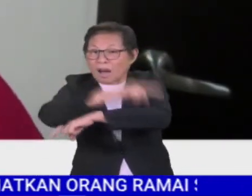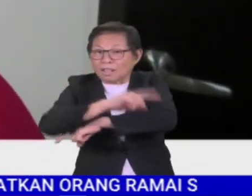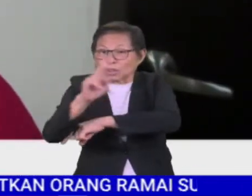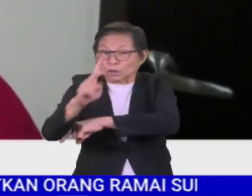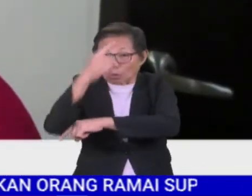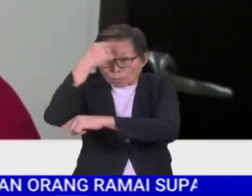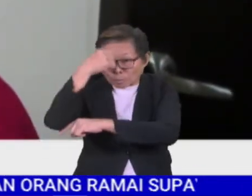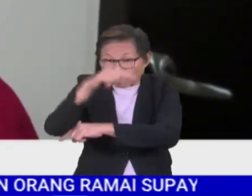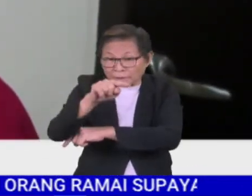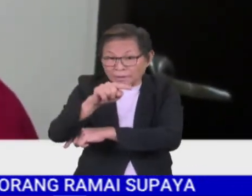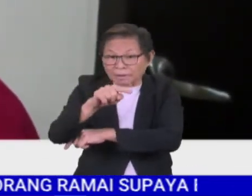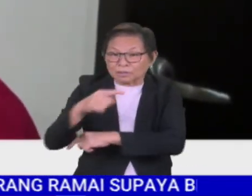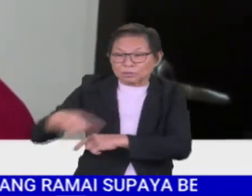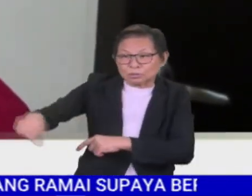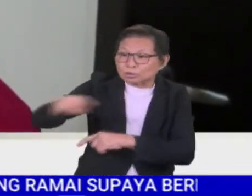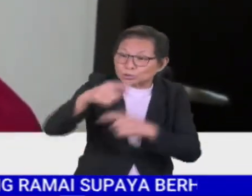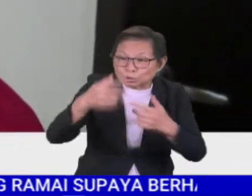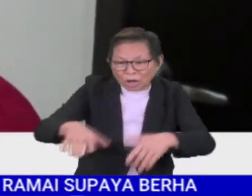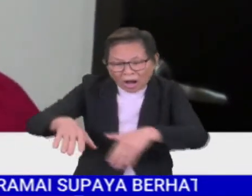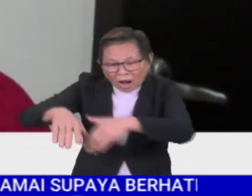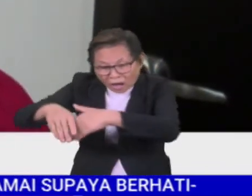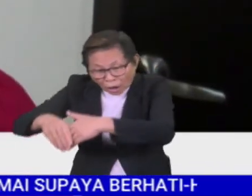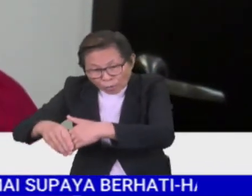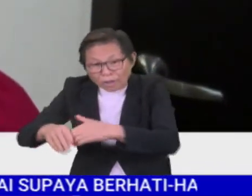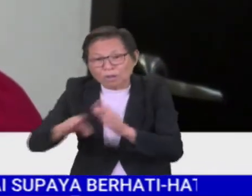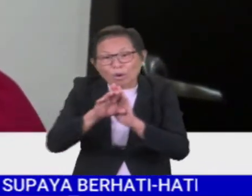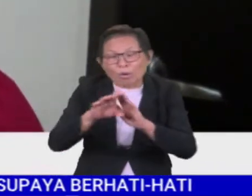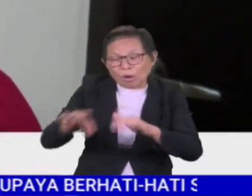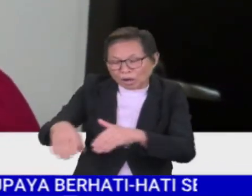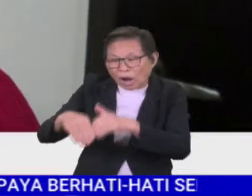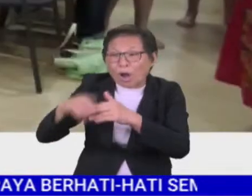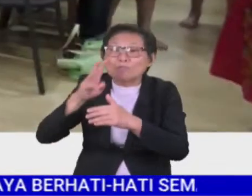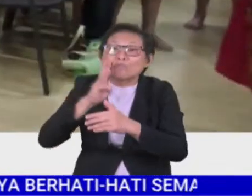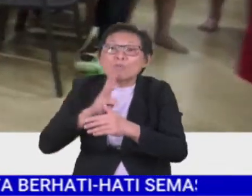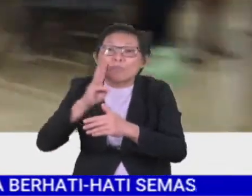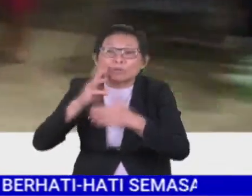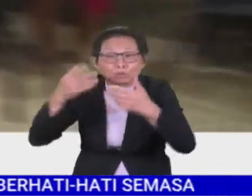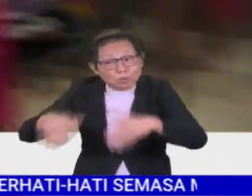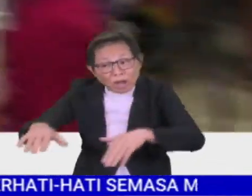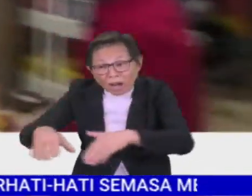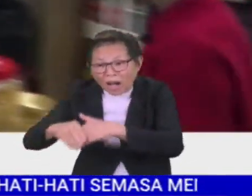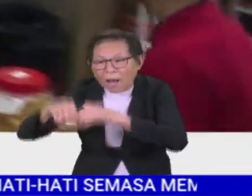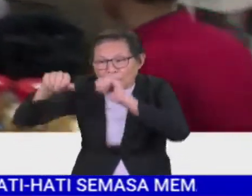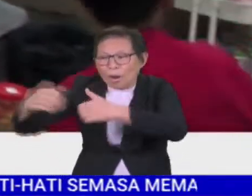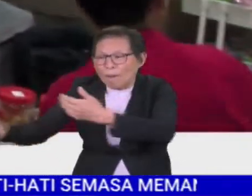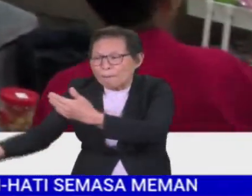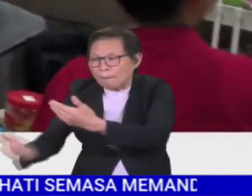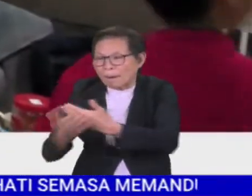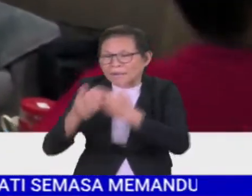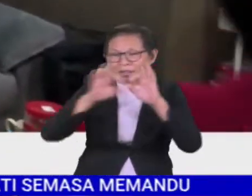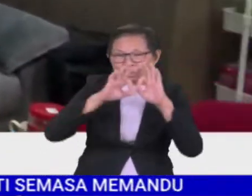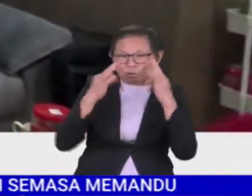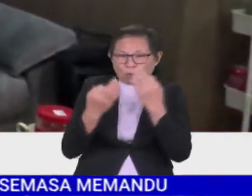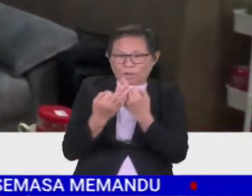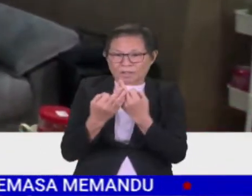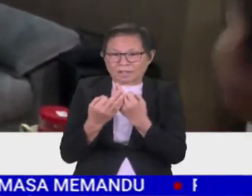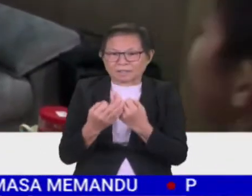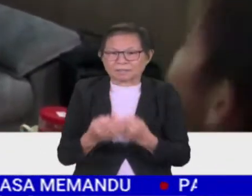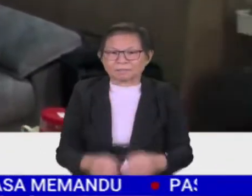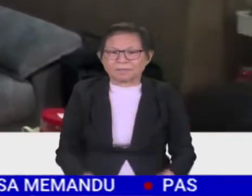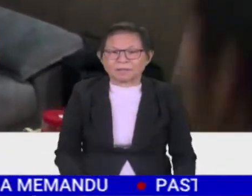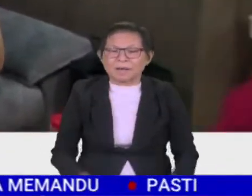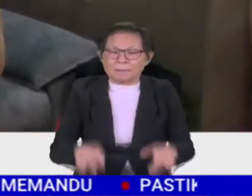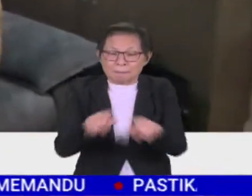bagi mereka yang sudah kawin terutamanya perempuan kan sudah kawin dia boleh balik ke keluarga yang sendiri